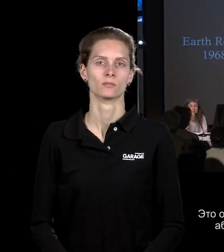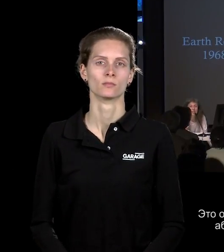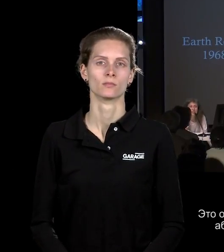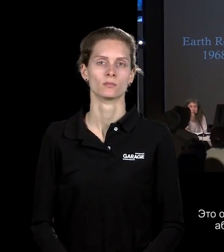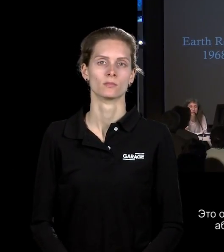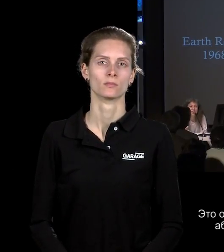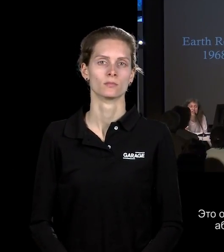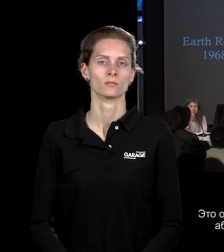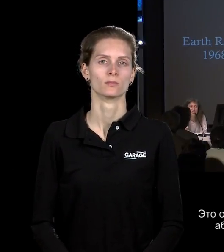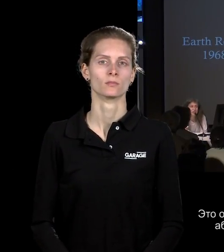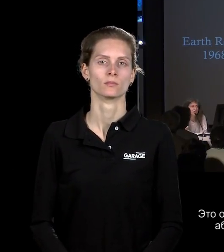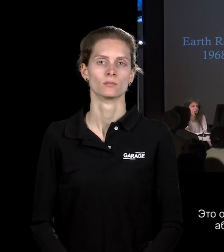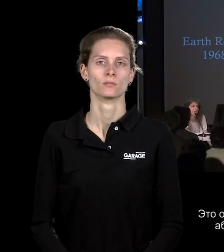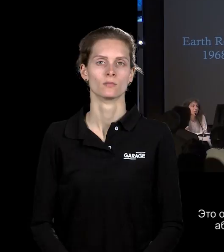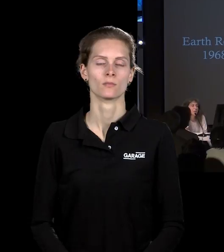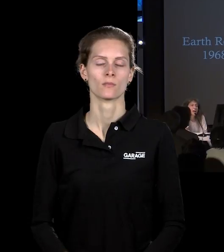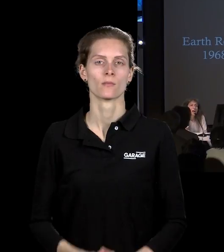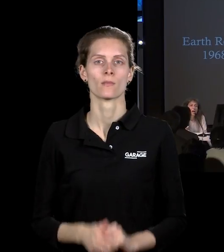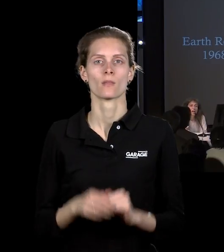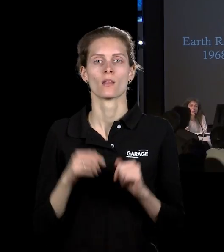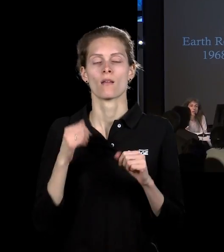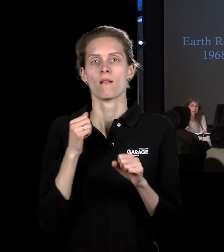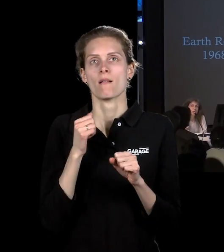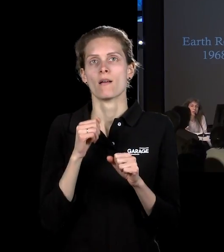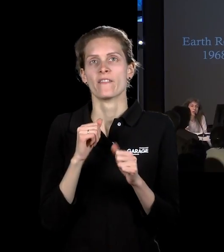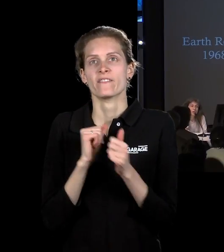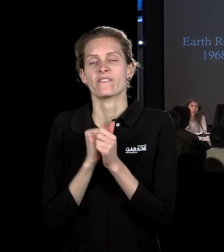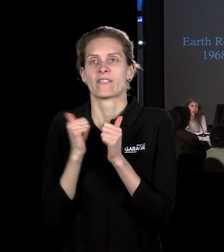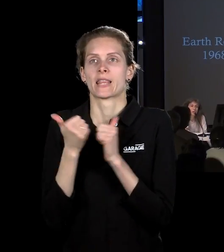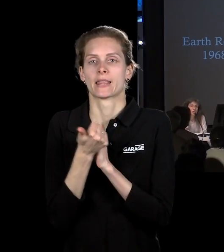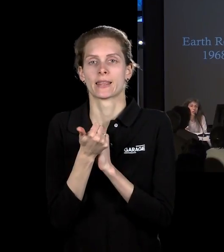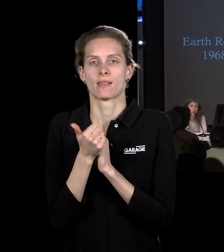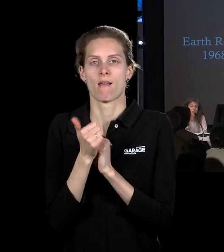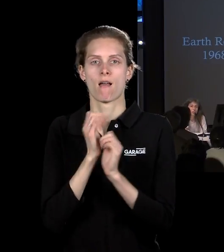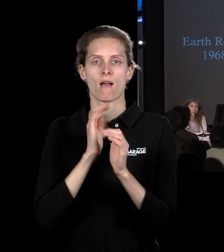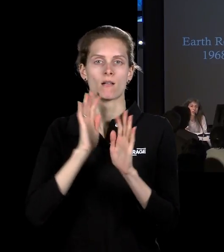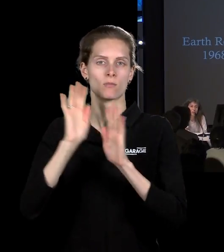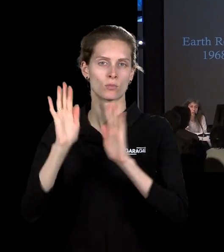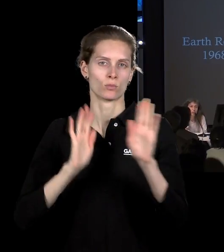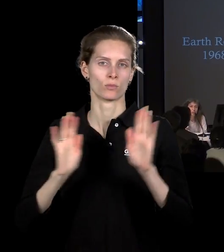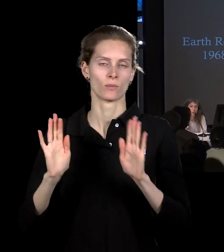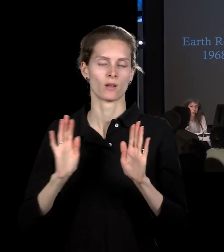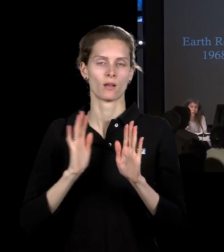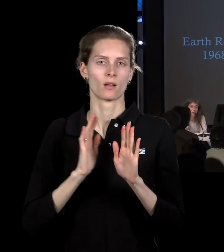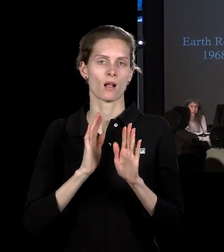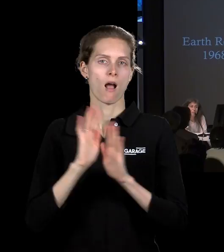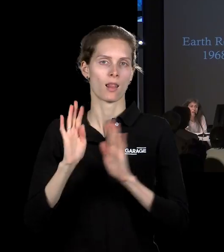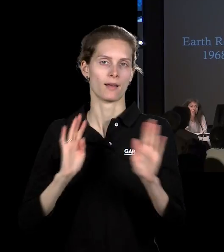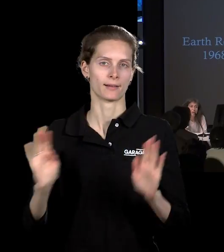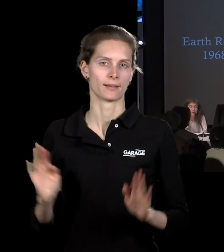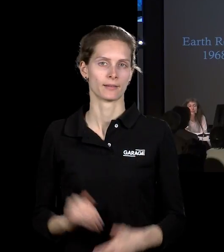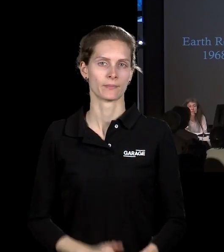за пределы галерейных и выставочных залов. А его следующий проект заключался в том, чтобы, наоборот, землю,